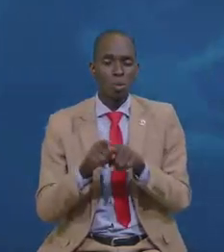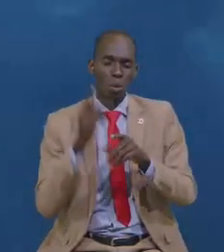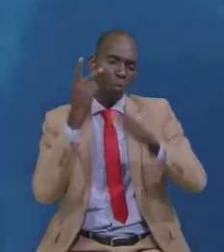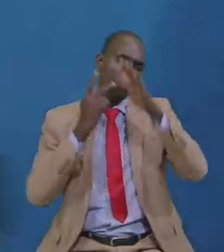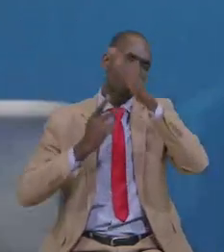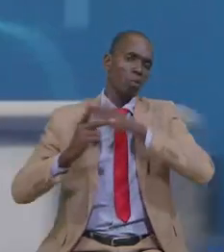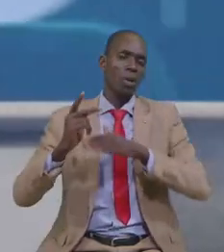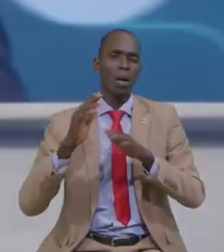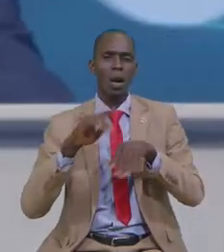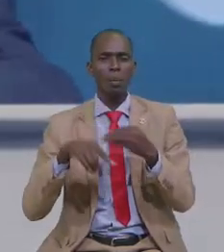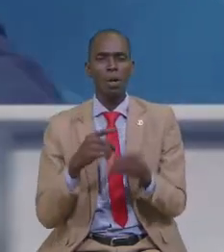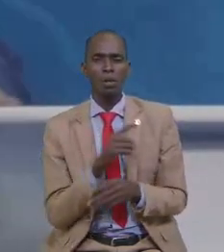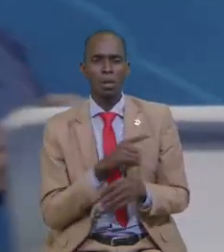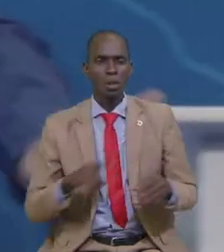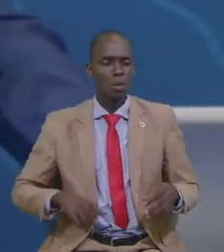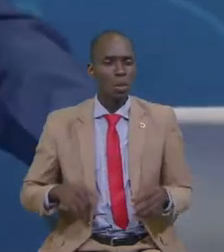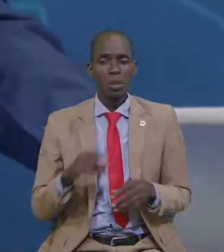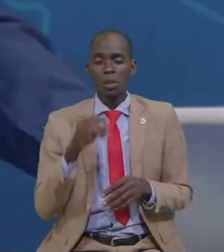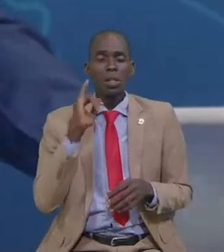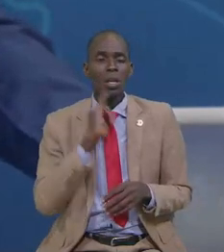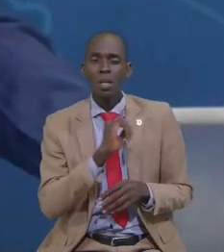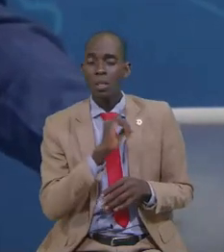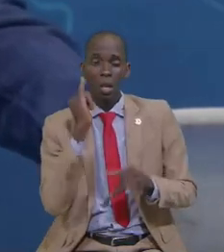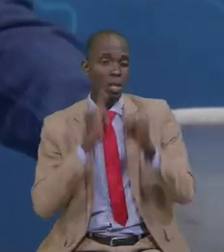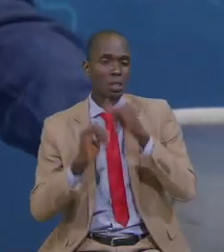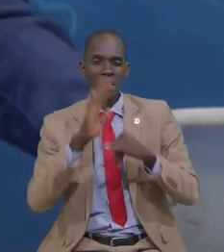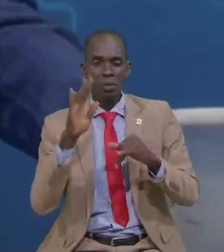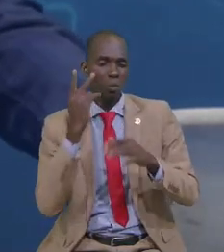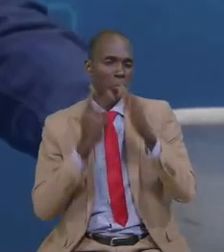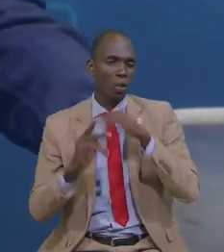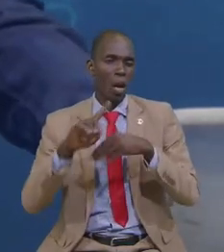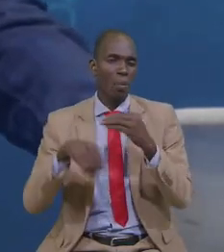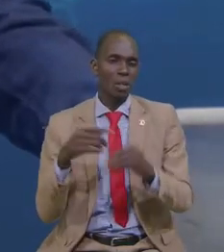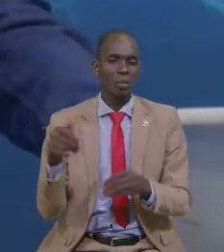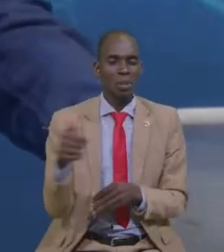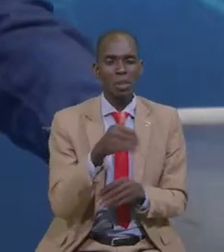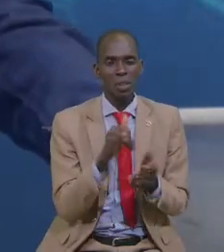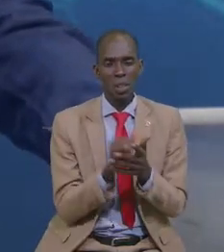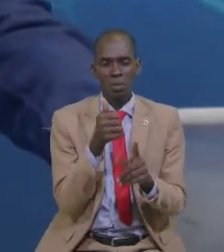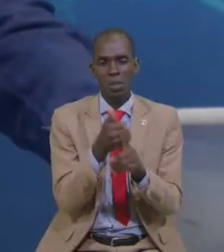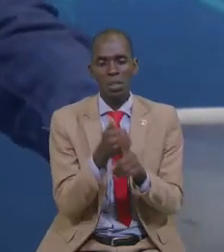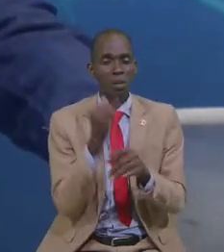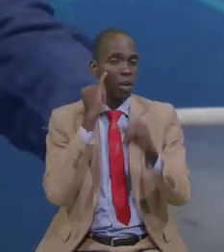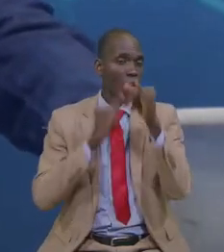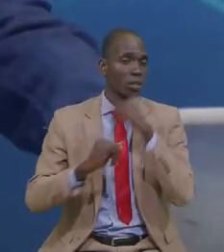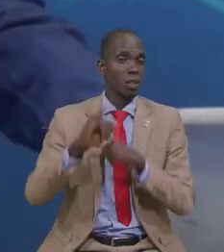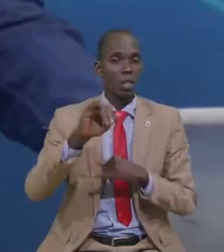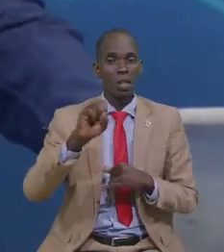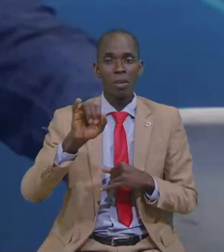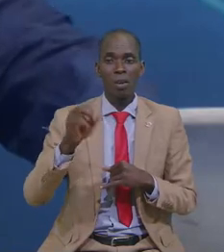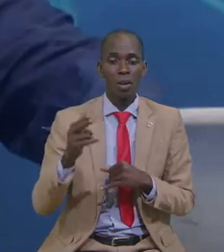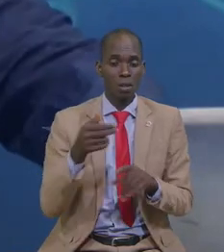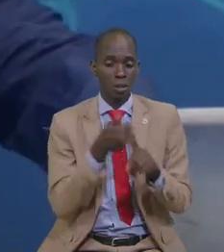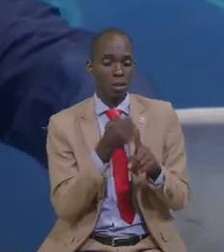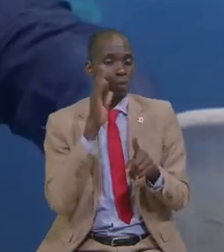il a prophétisé au sujet du Seigneur. Il ne sait pas prophétiser sur lui-même qu'il deviendra admirable,